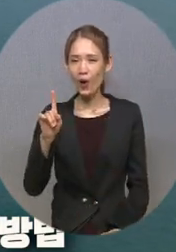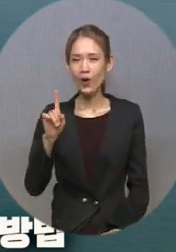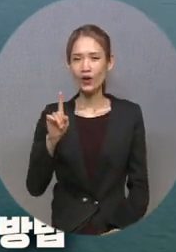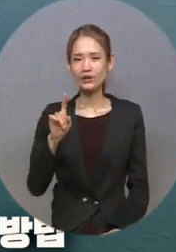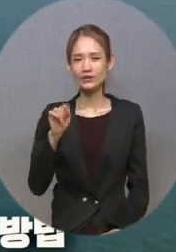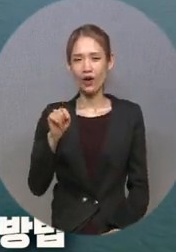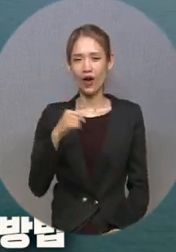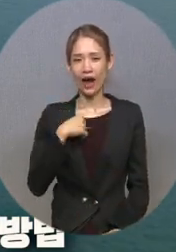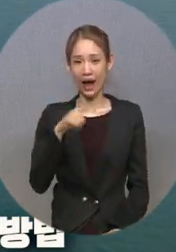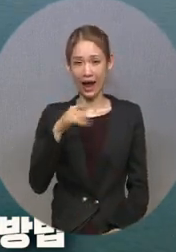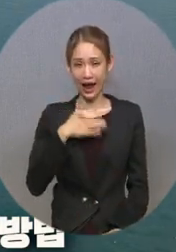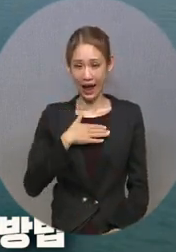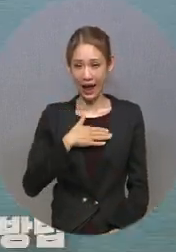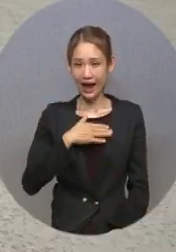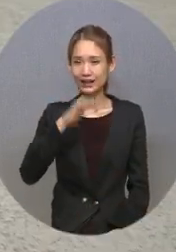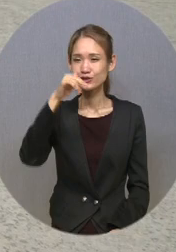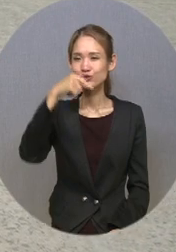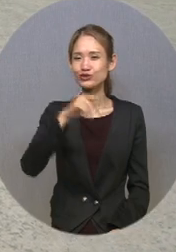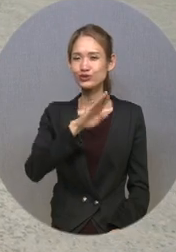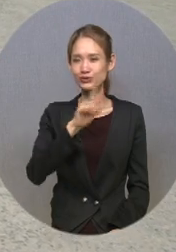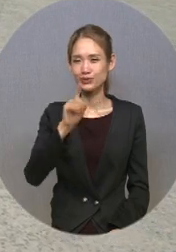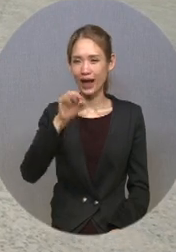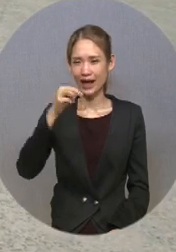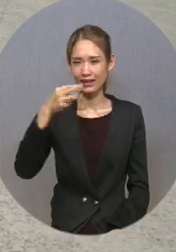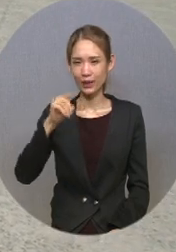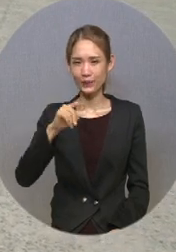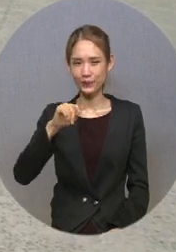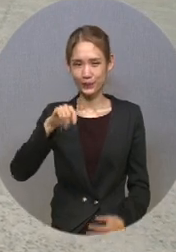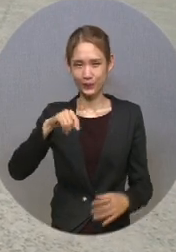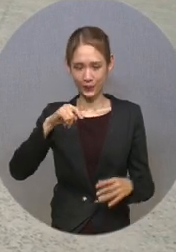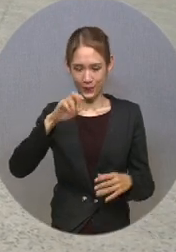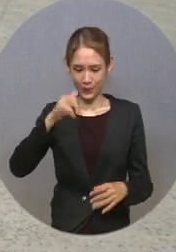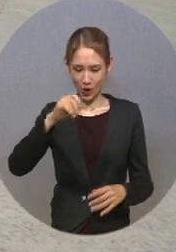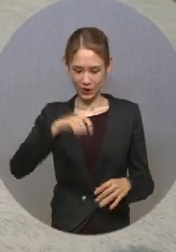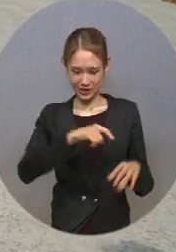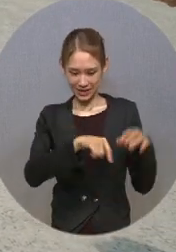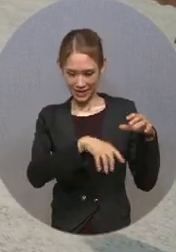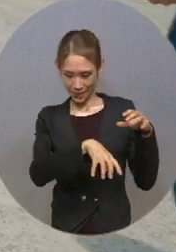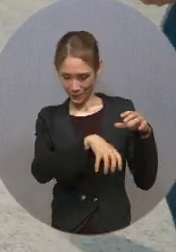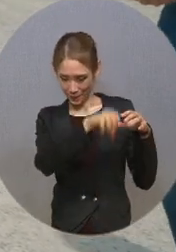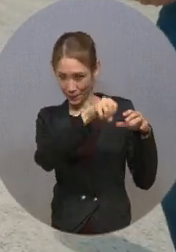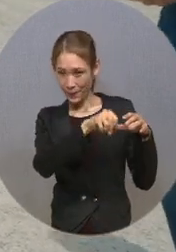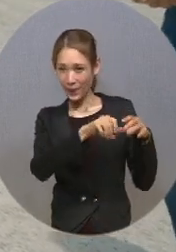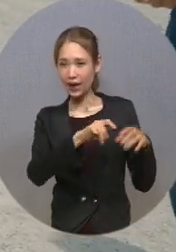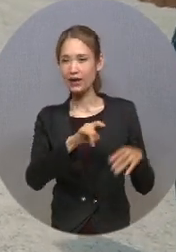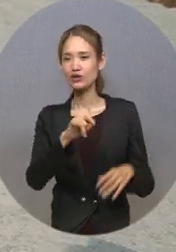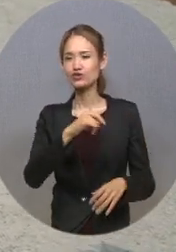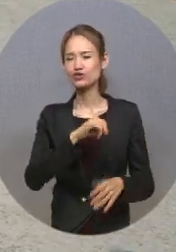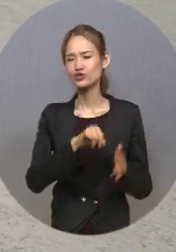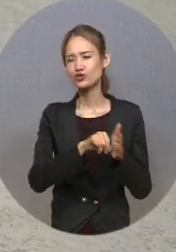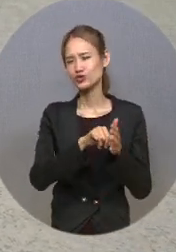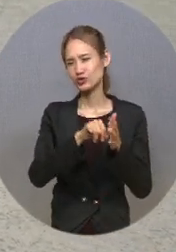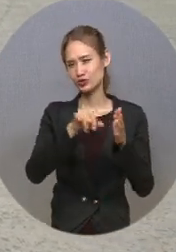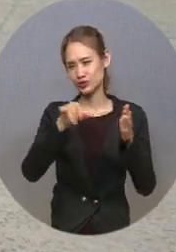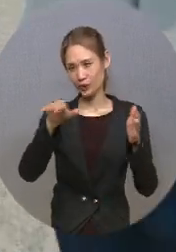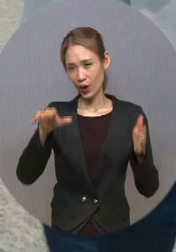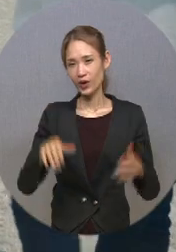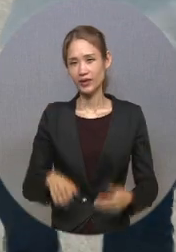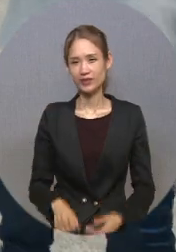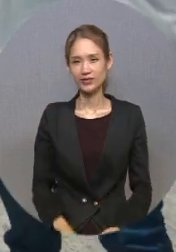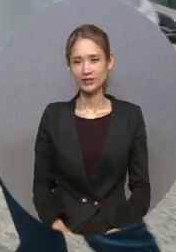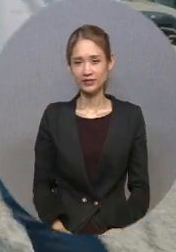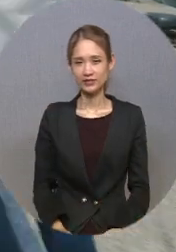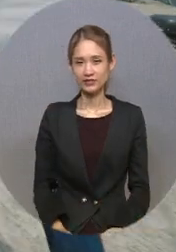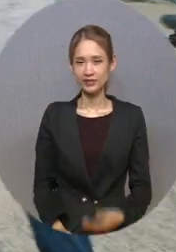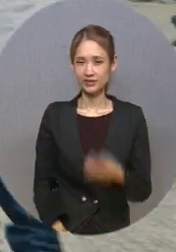저기서 이제 저기가 약간 통발 같은 건데 저기서 멸치를 잡아가지고 아 저기서? 네, 제 죽방 멸치라고 되게 유명해요. 어, 영원히 계시네.